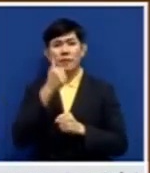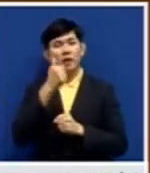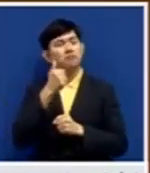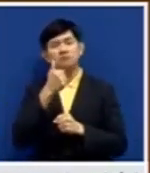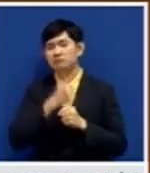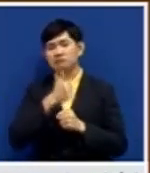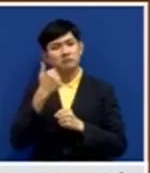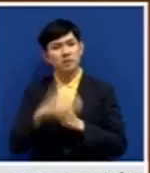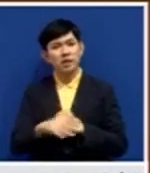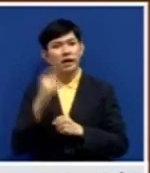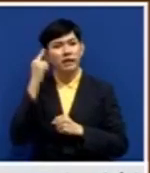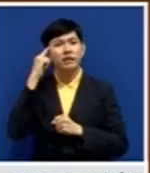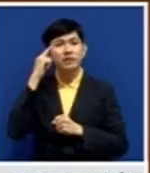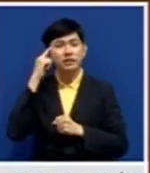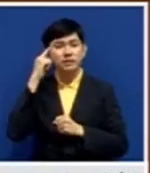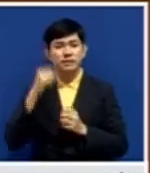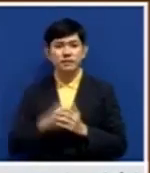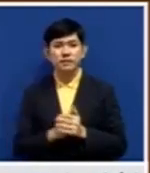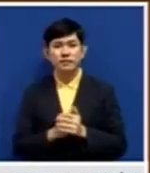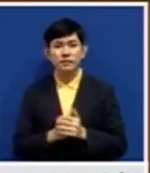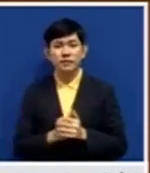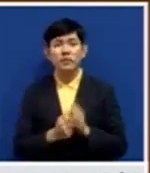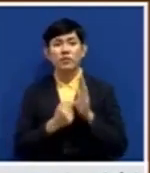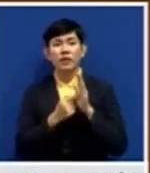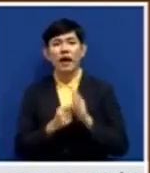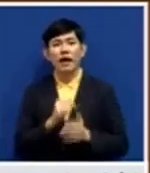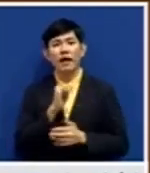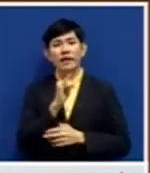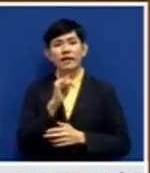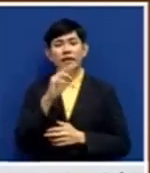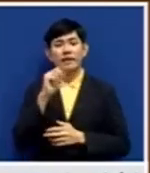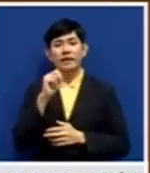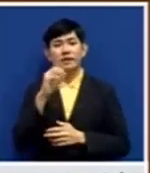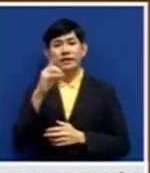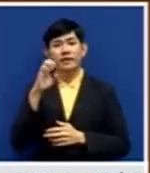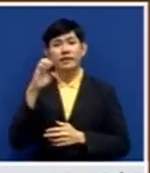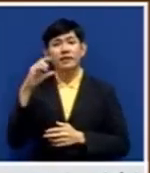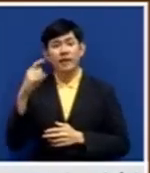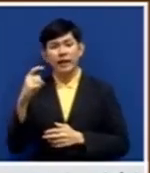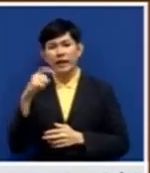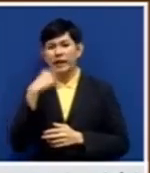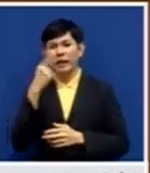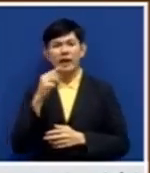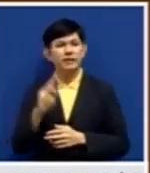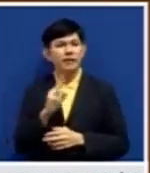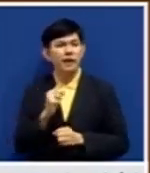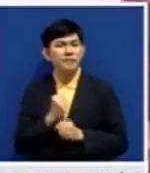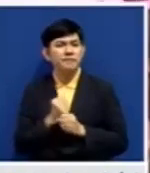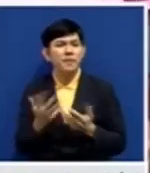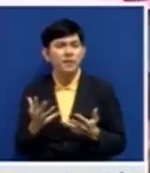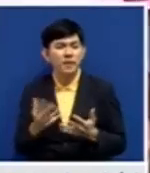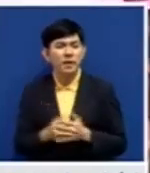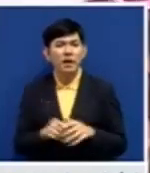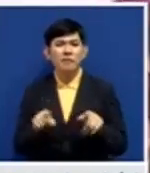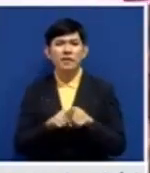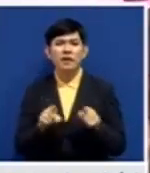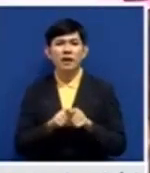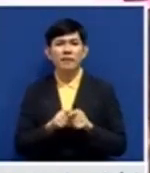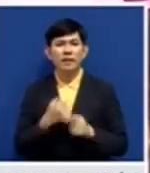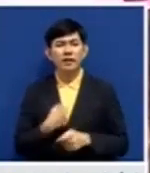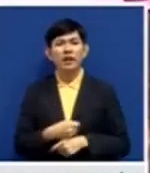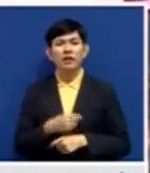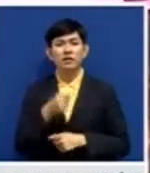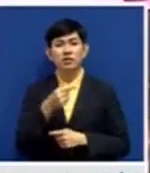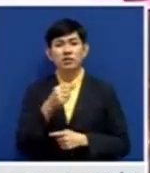ได้มากไปกว่านี้แล้วท่านยกอินเด็กซ์ขึ้นมา CS Index ไม่มีใครเขาใช้กันหรอกครับท่านเขาใช้ไอ้ตัว Gini